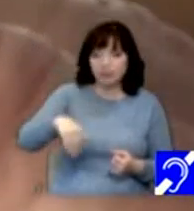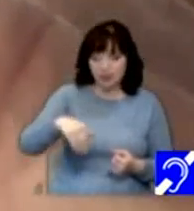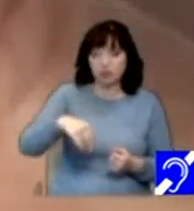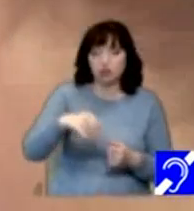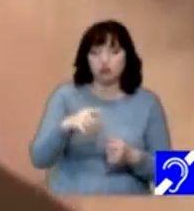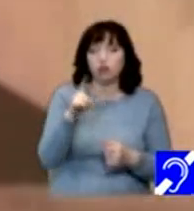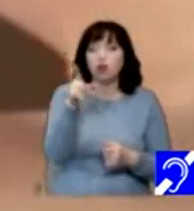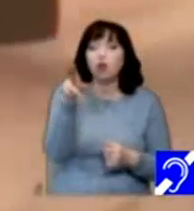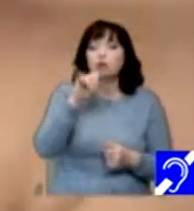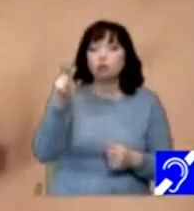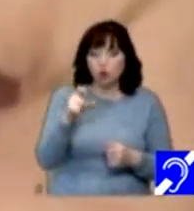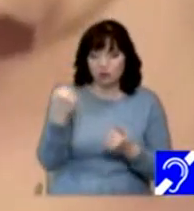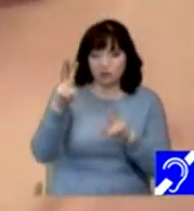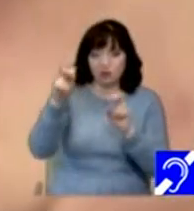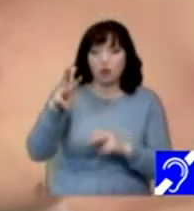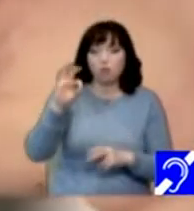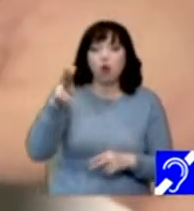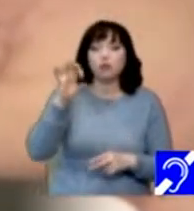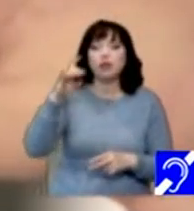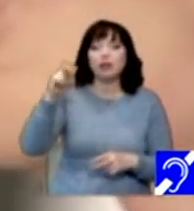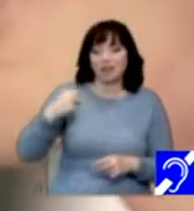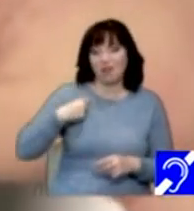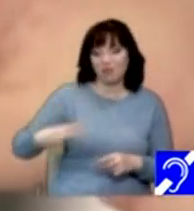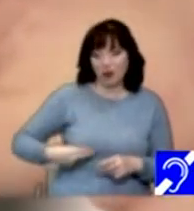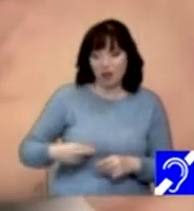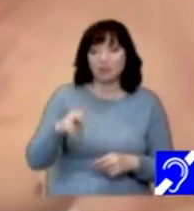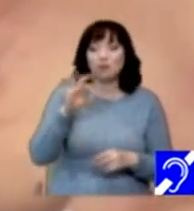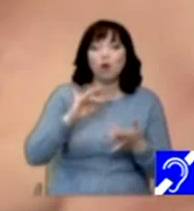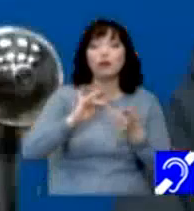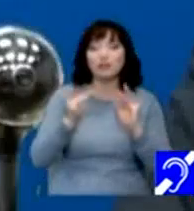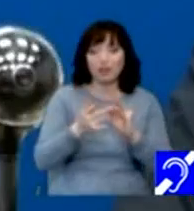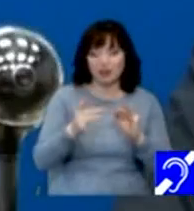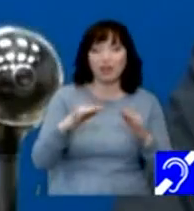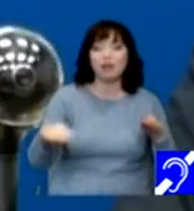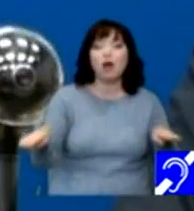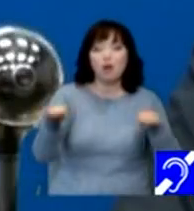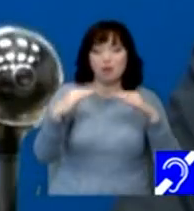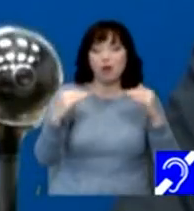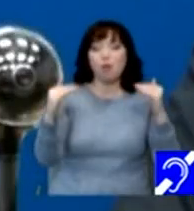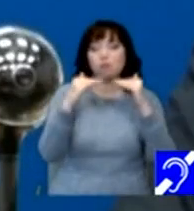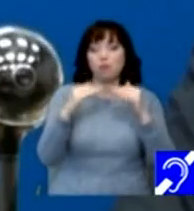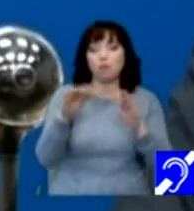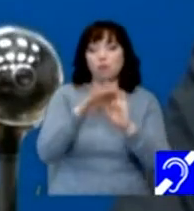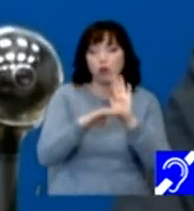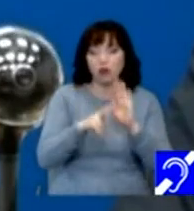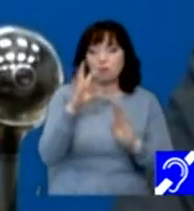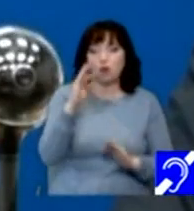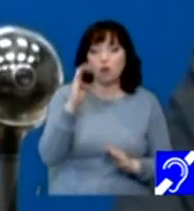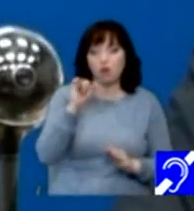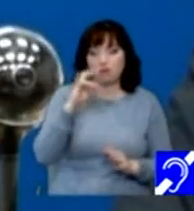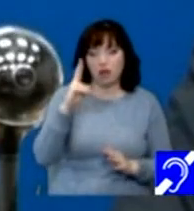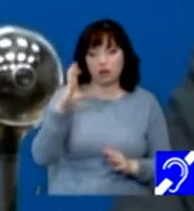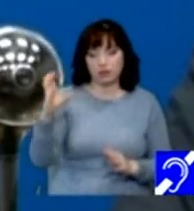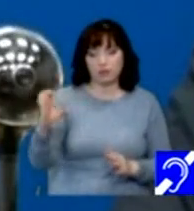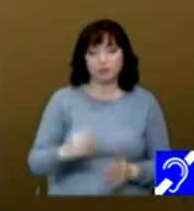230.400 de doze Moderna oferite de Franța prin intermediul platformei COVAX. Nous exprimons notre solidarité avec